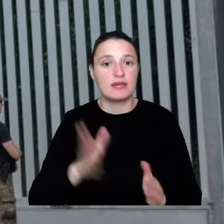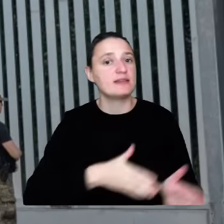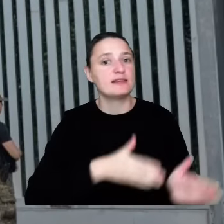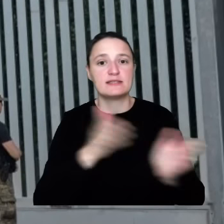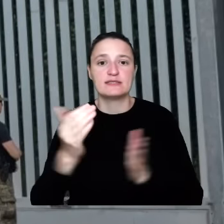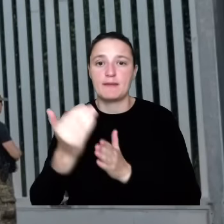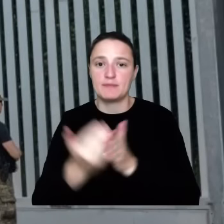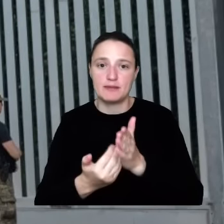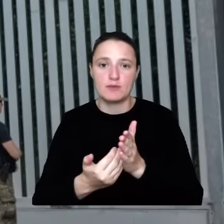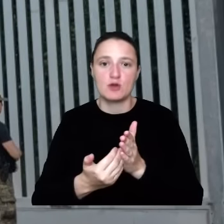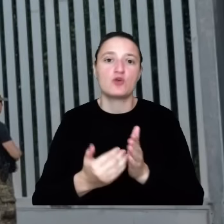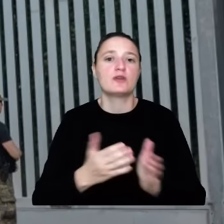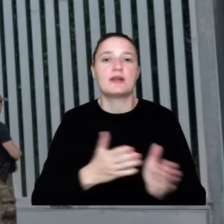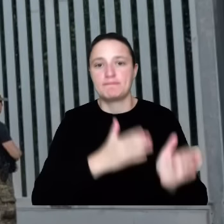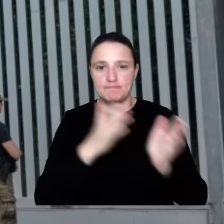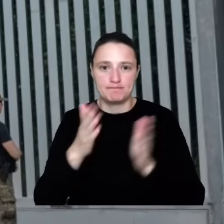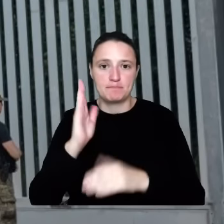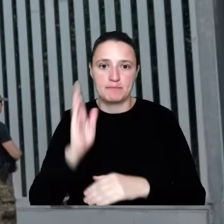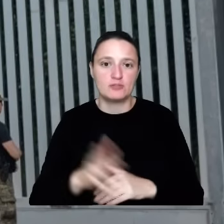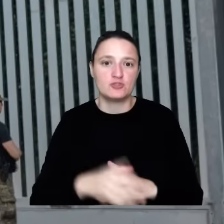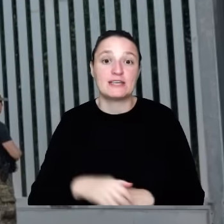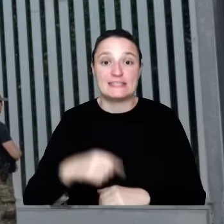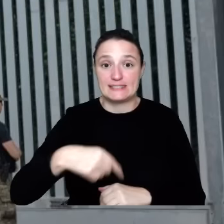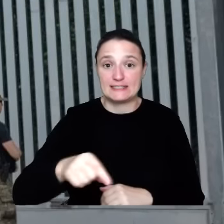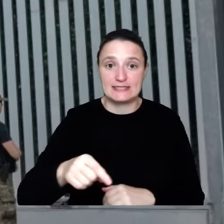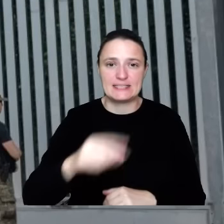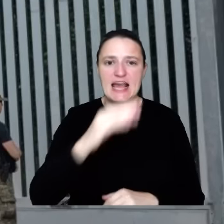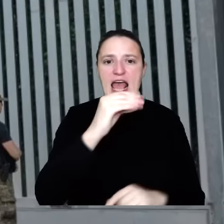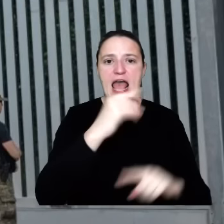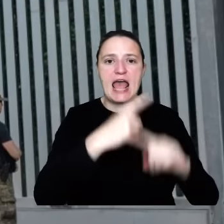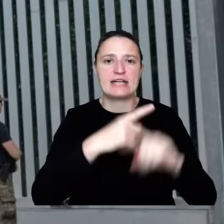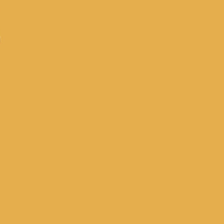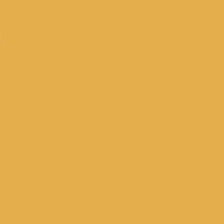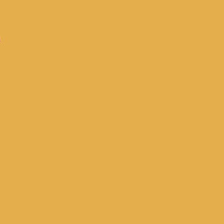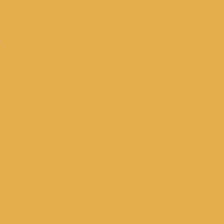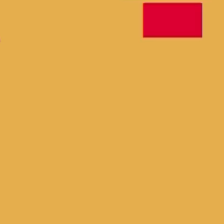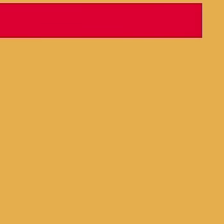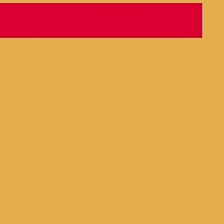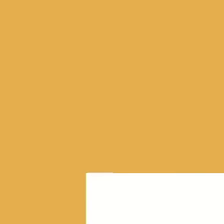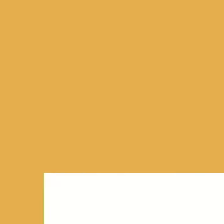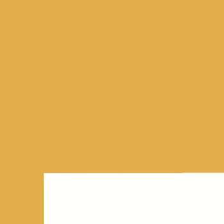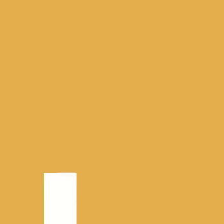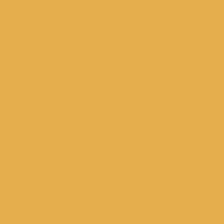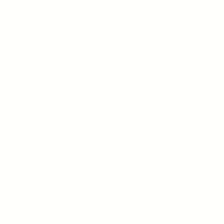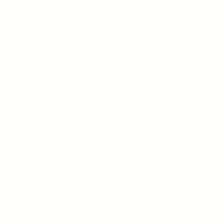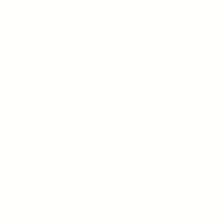przed państwem, szczególnie już niebawem Ekspres Republiki.